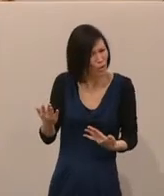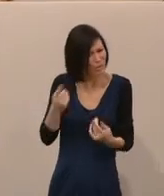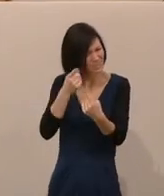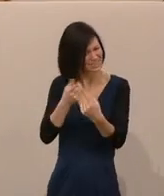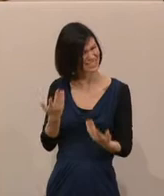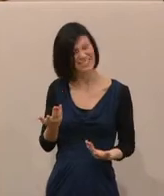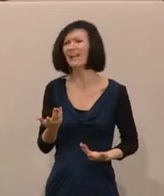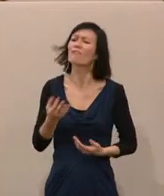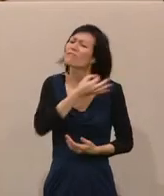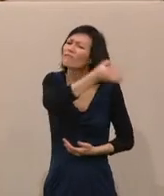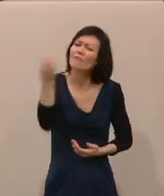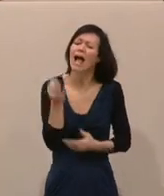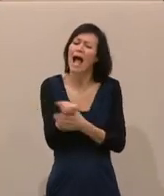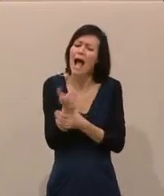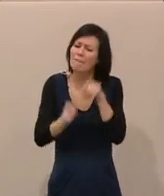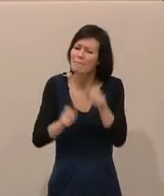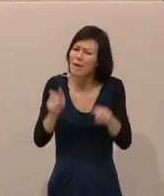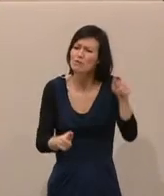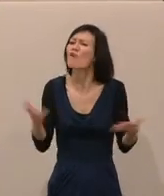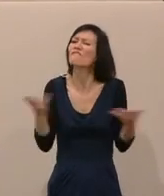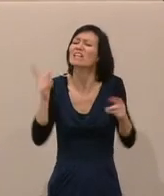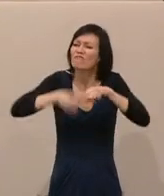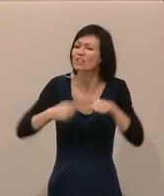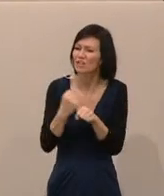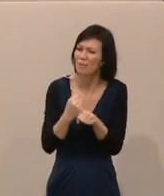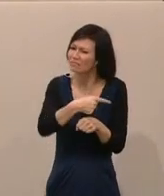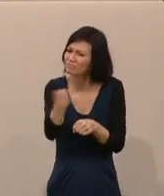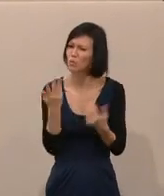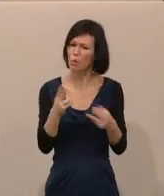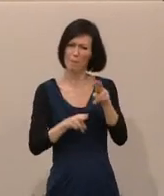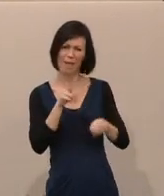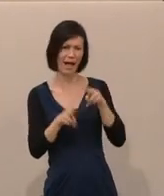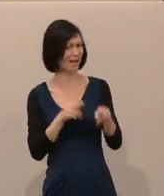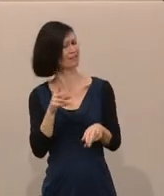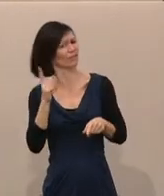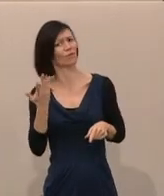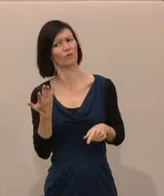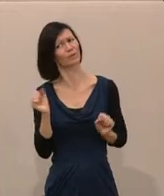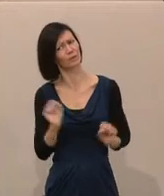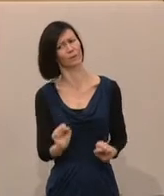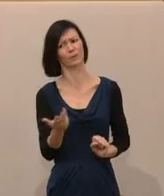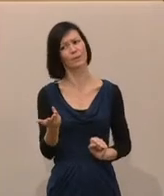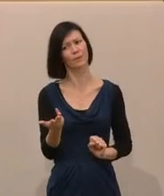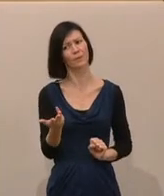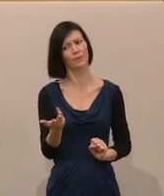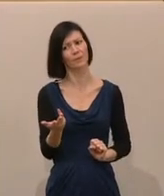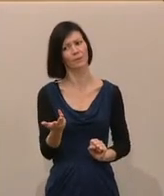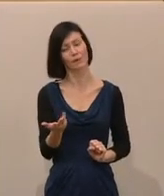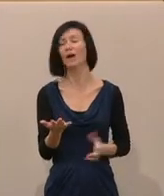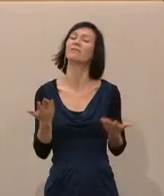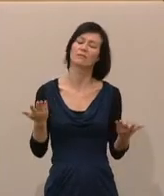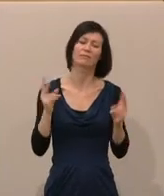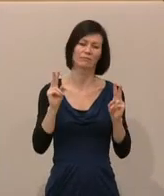Armen verbrochen, dass sie so schäbig von Ihnen behandelt werden? Und ich gebe Ihnen die Antwort. Sie betreiben